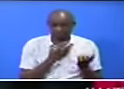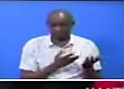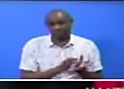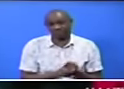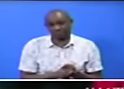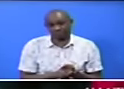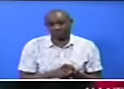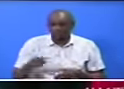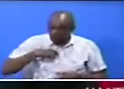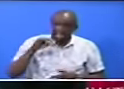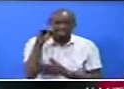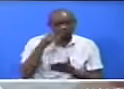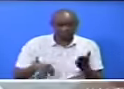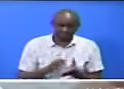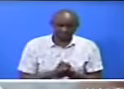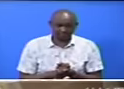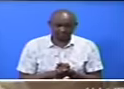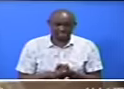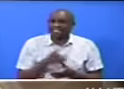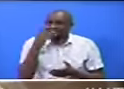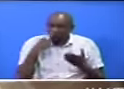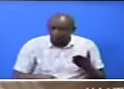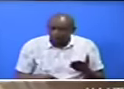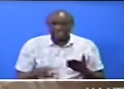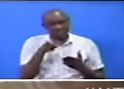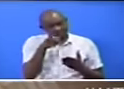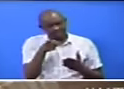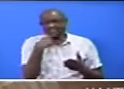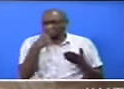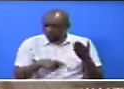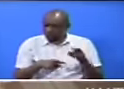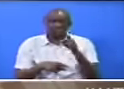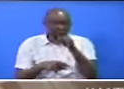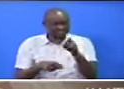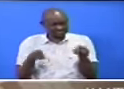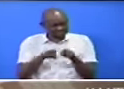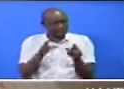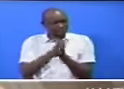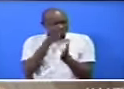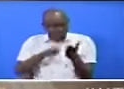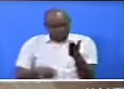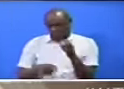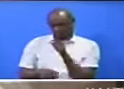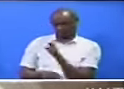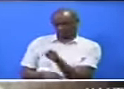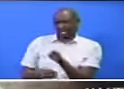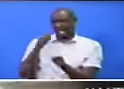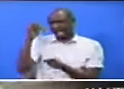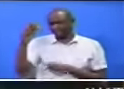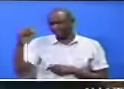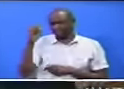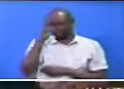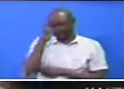Anyway, tunaomba tu. Madai ya Ebi Isaji yanaenda sambamba na ile ya Inspector